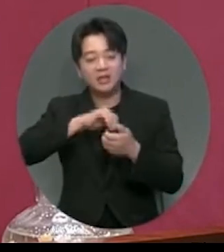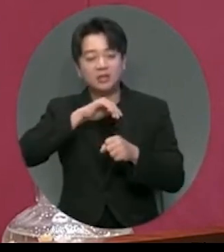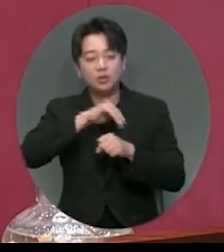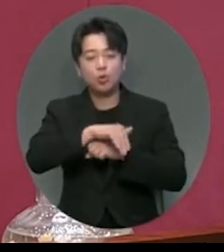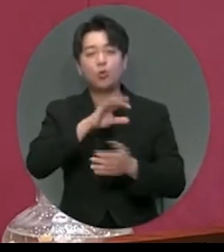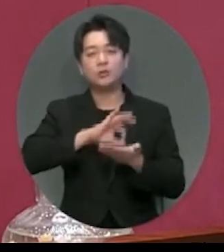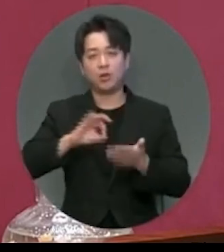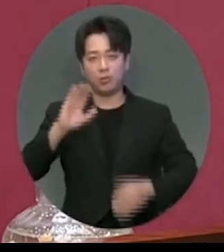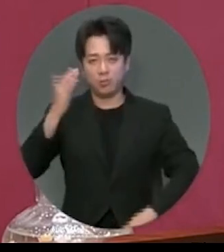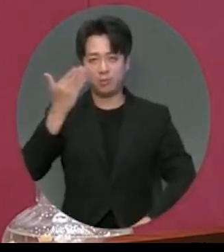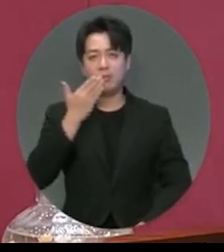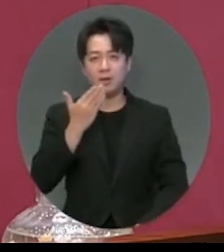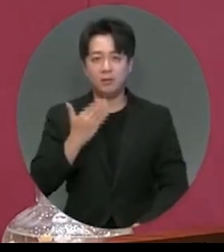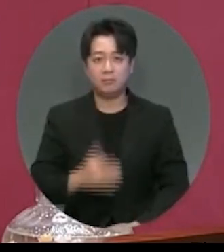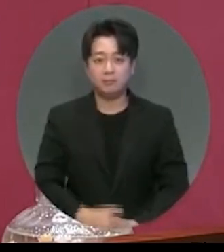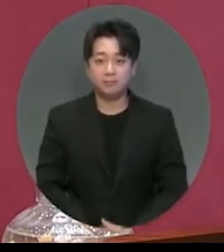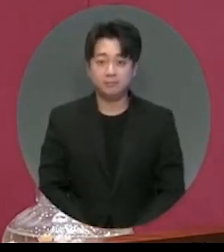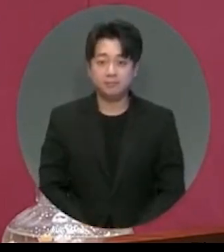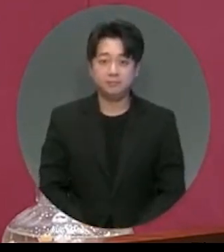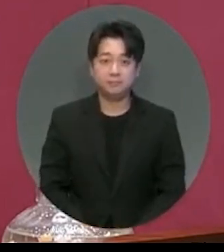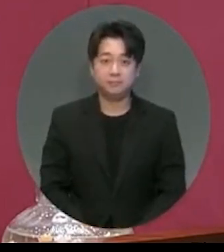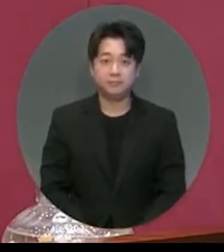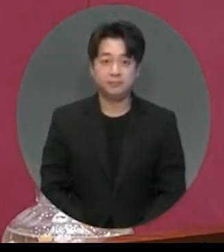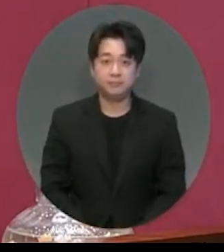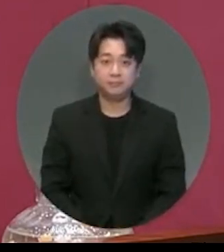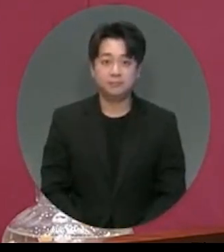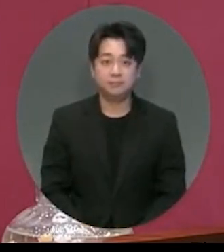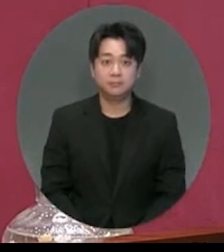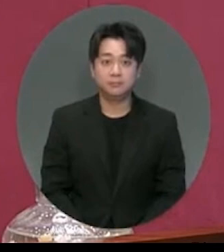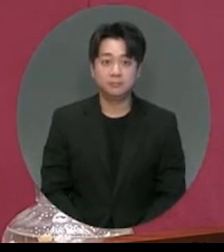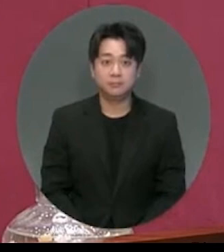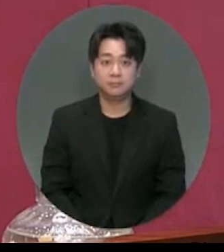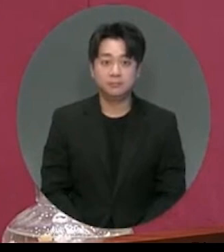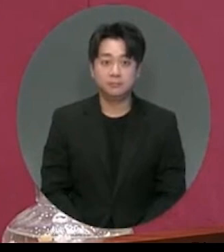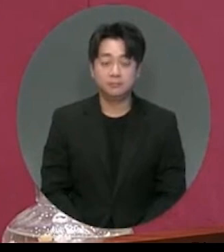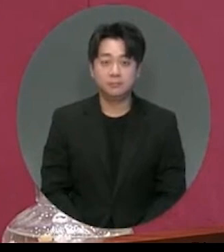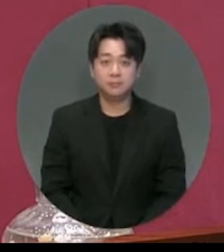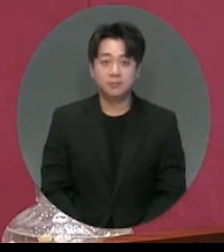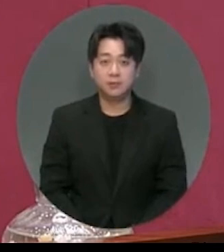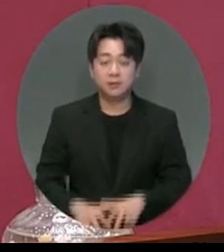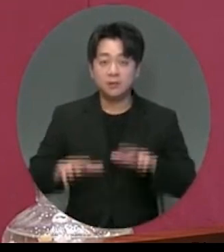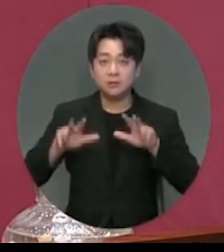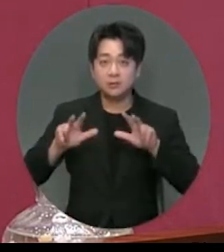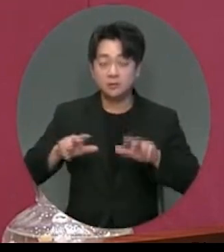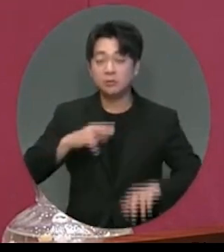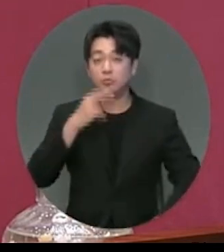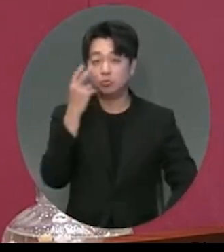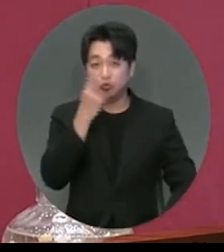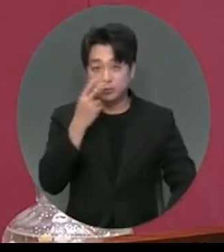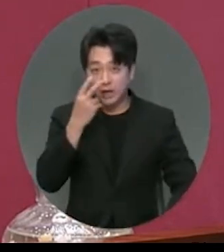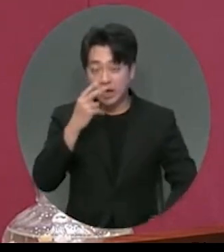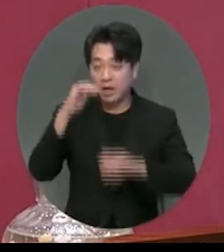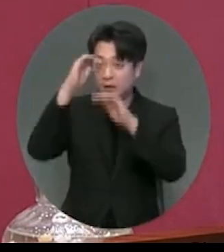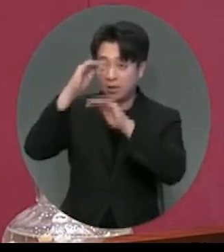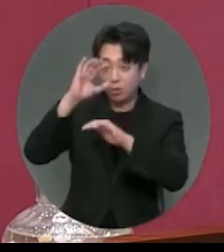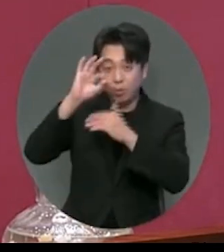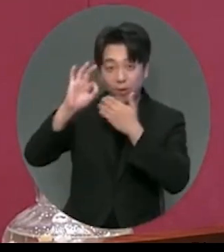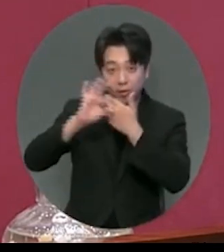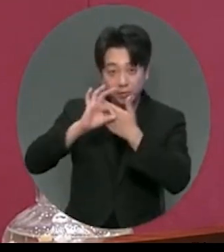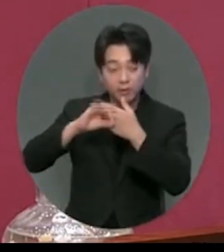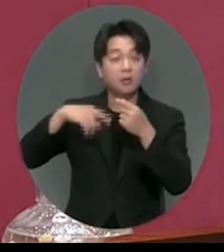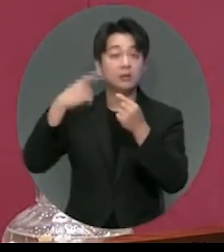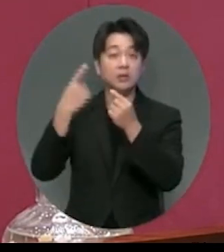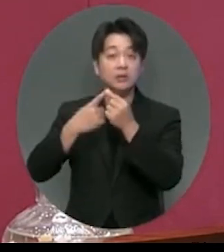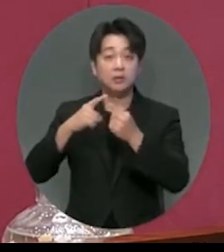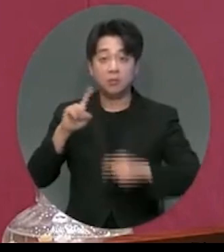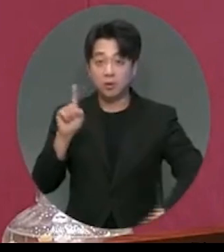것이 원칙입니다. 본 법안의 수사 대상 중에 들어보세요. 첫째로 적시된